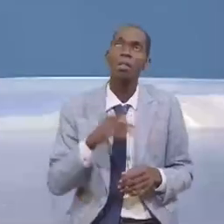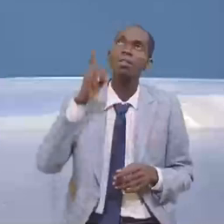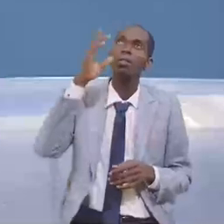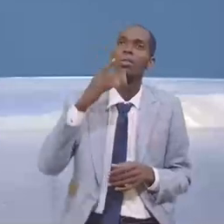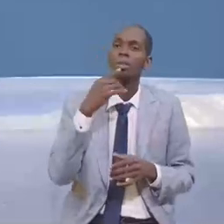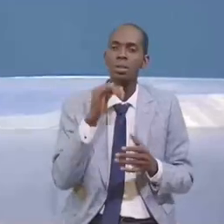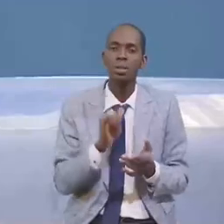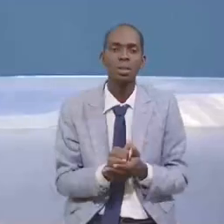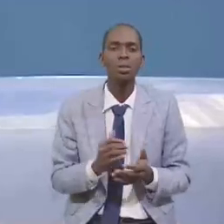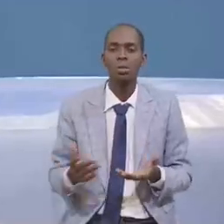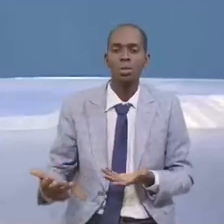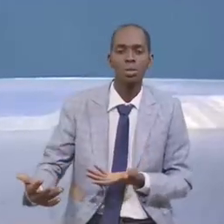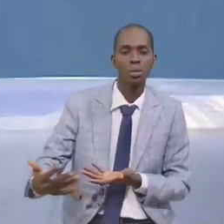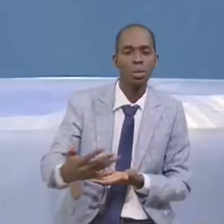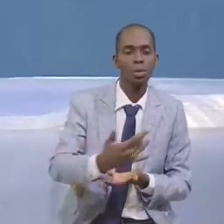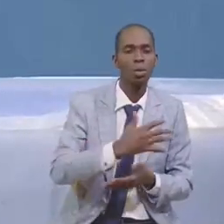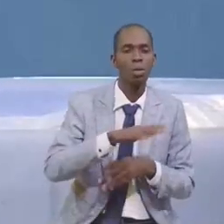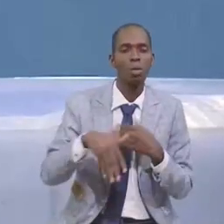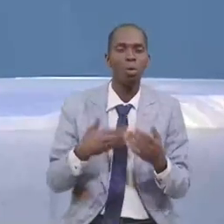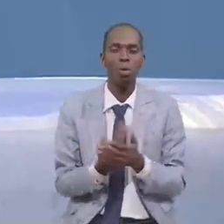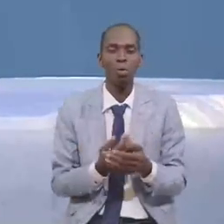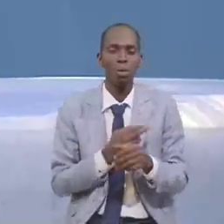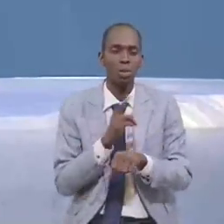Et le Seigneur dit, rassemblez toutes les nations du monde.